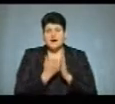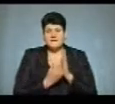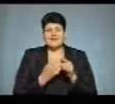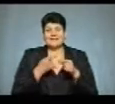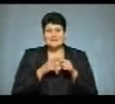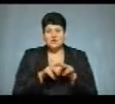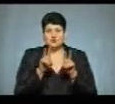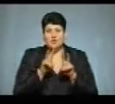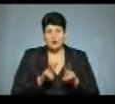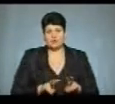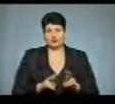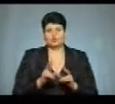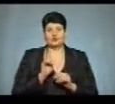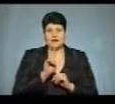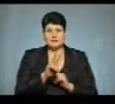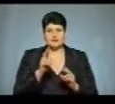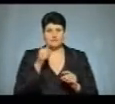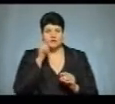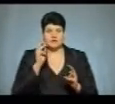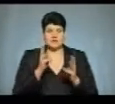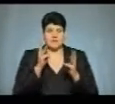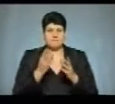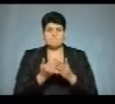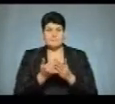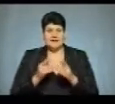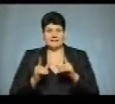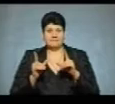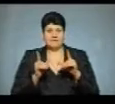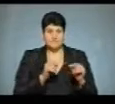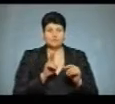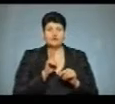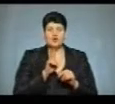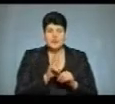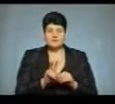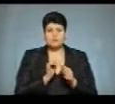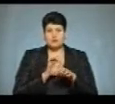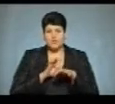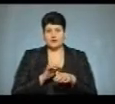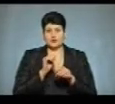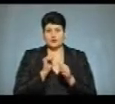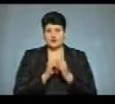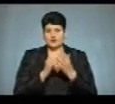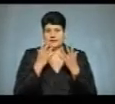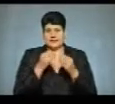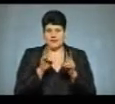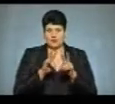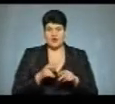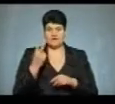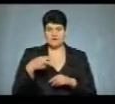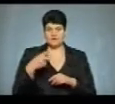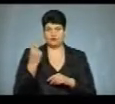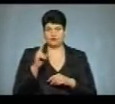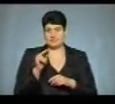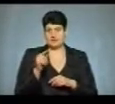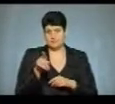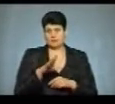який загорівся вчора. Перед виїздом на лінію тролейбуси проводився щоденний огляд, а 22 числа він